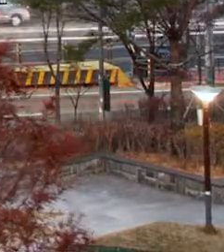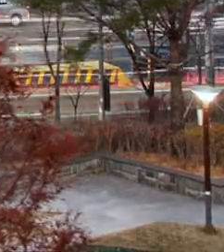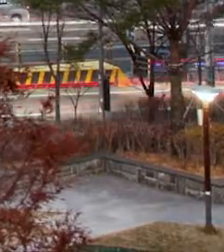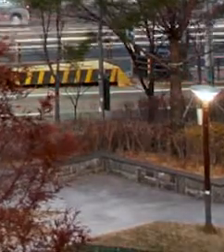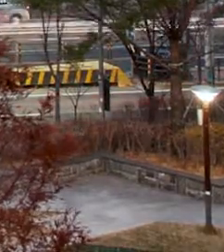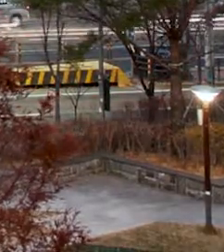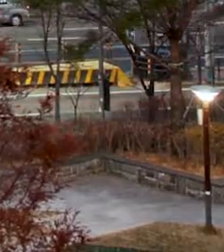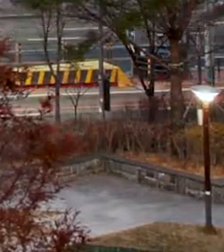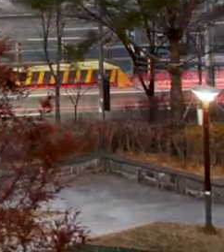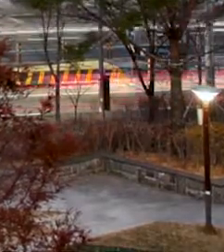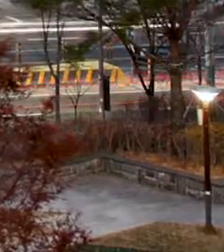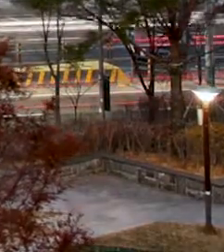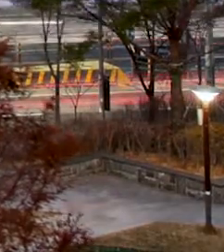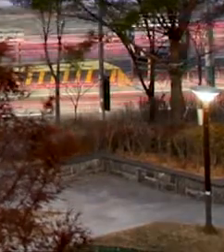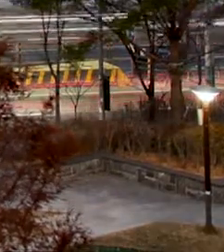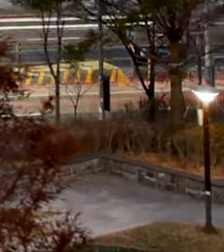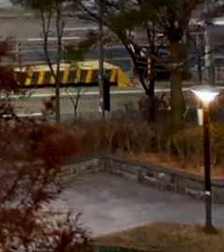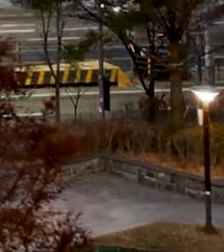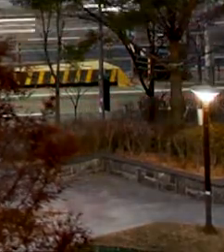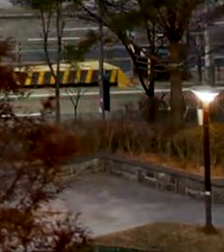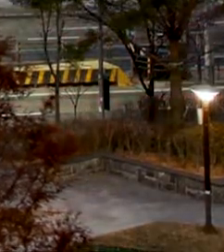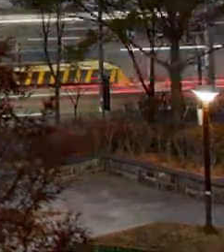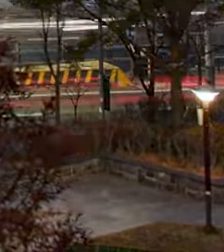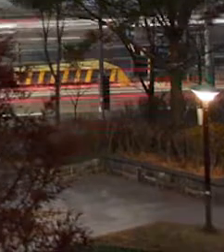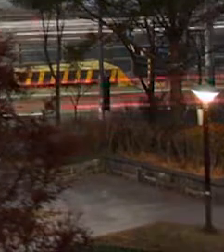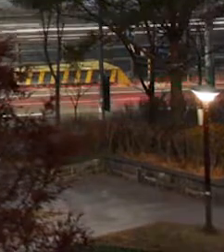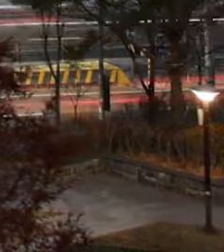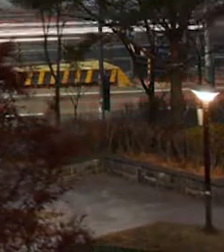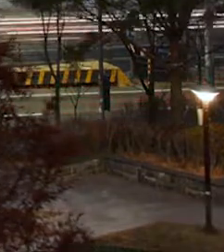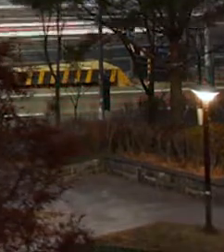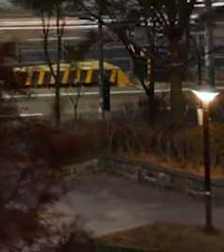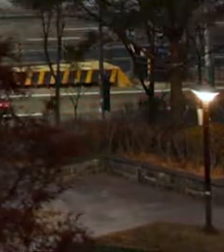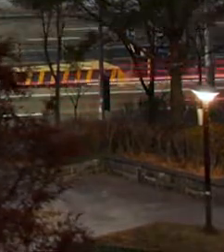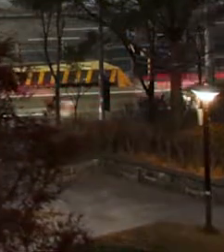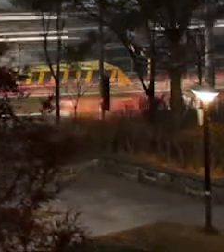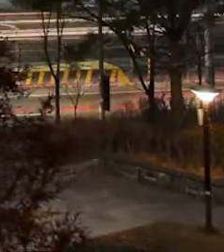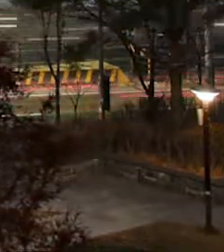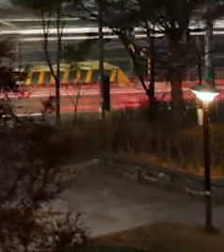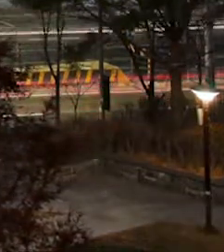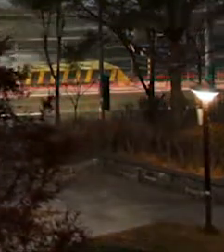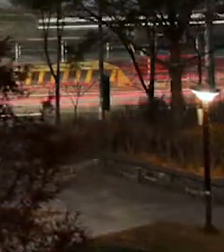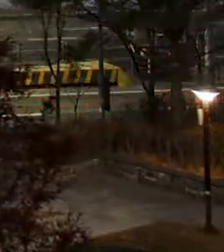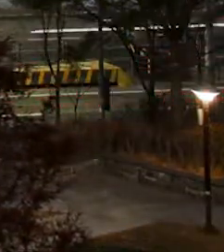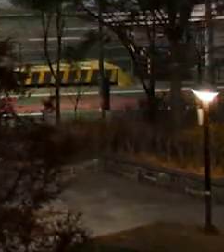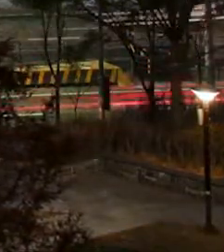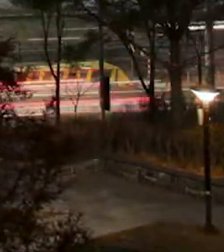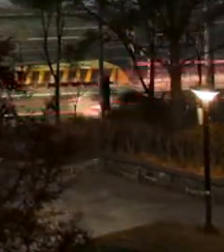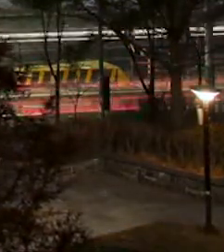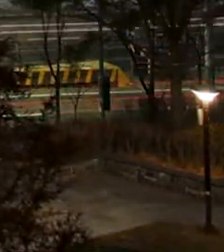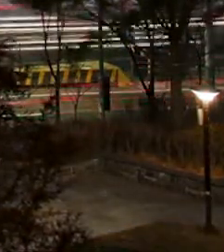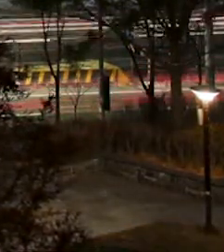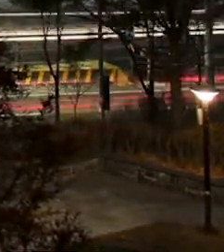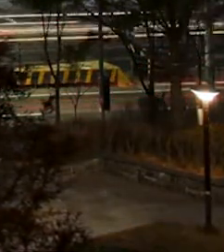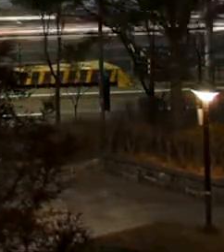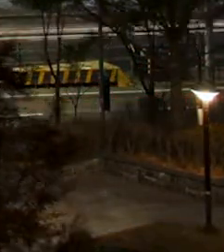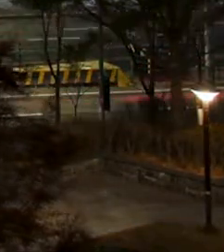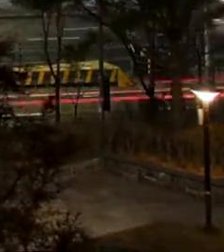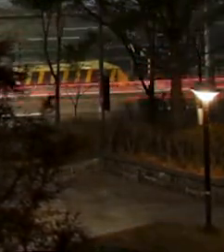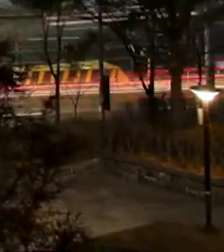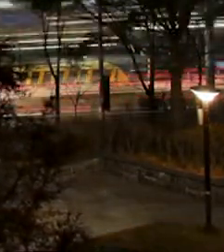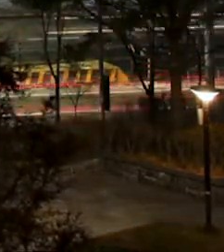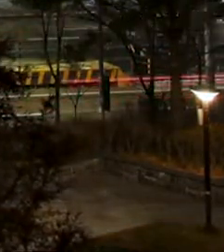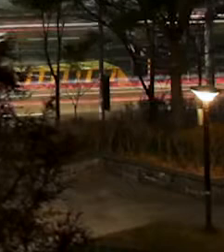동대문구가 소상공인 사회적 기업과 함께하는 2018 동대문구 장터 이따 마켓을 개장했습니다. 6월 15일